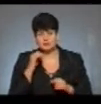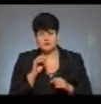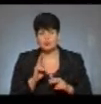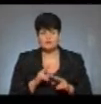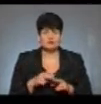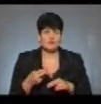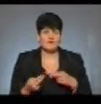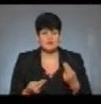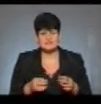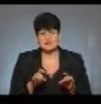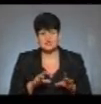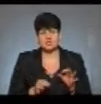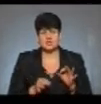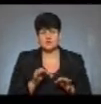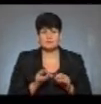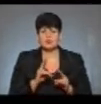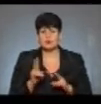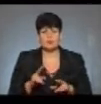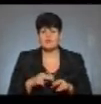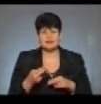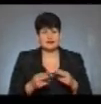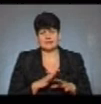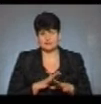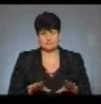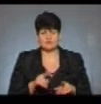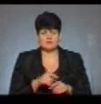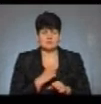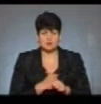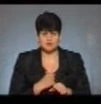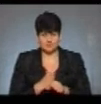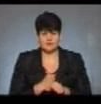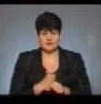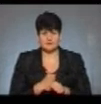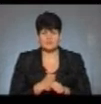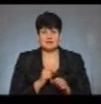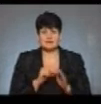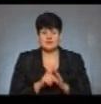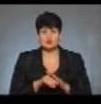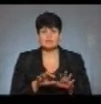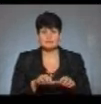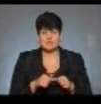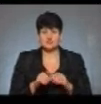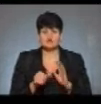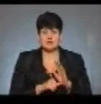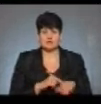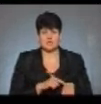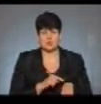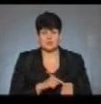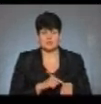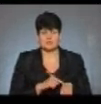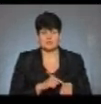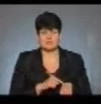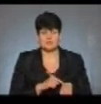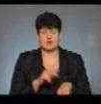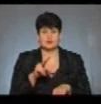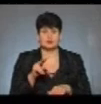але це рішення суду. Просто так ніхто не буде повертати. Вони працювали, значить, якщо вилучали, 16-та година. Я маю на